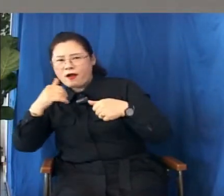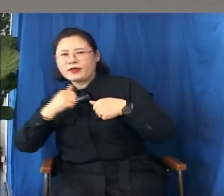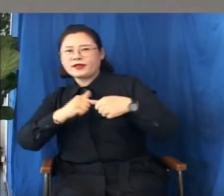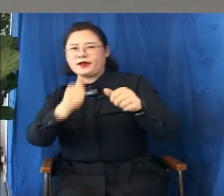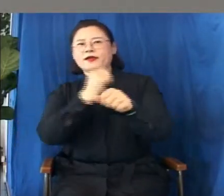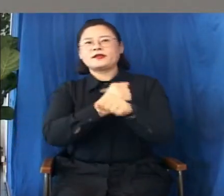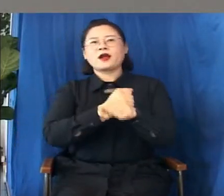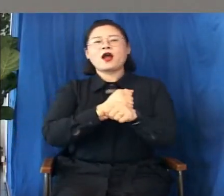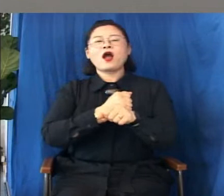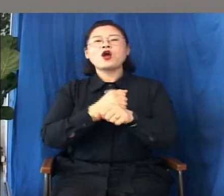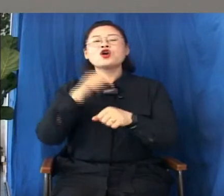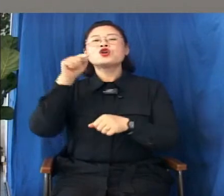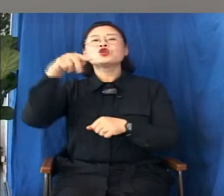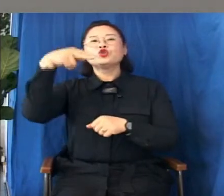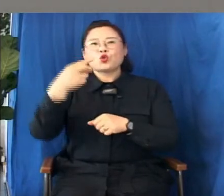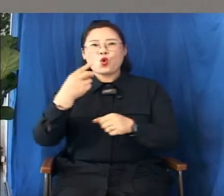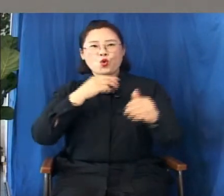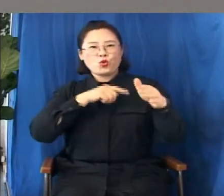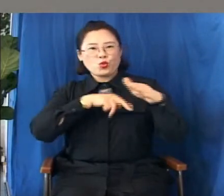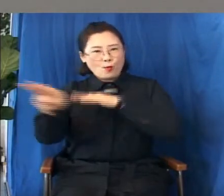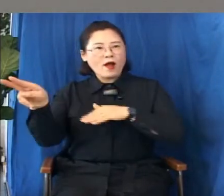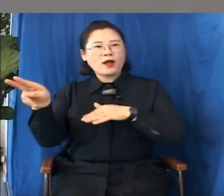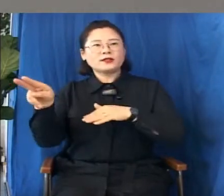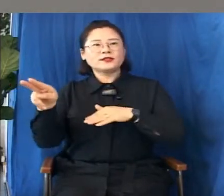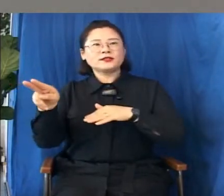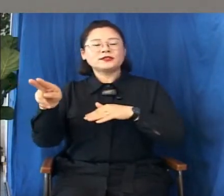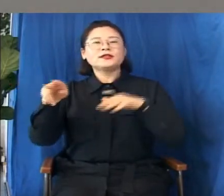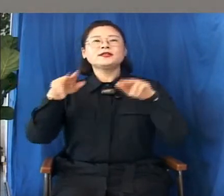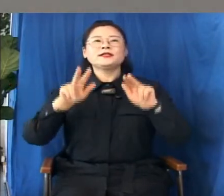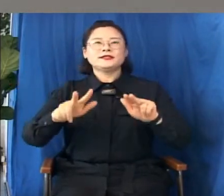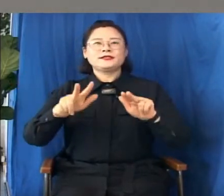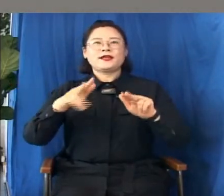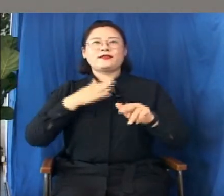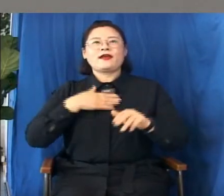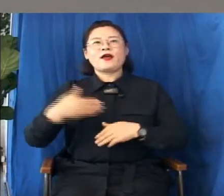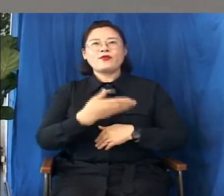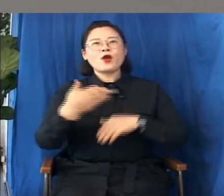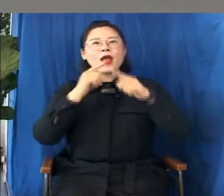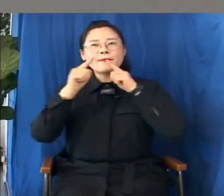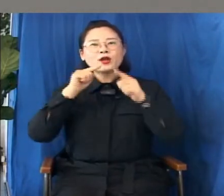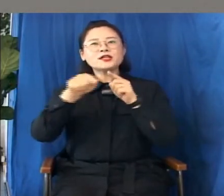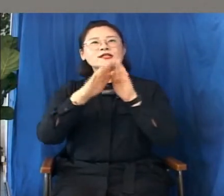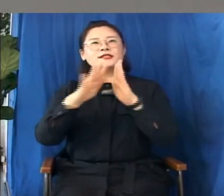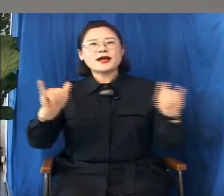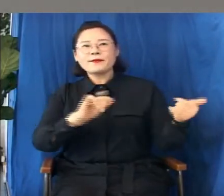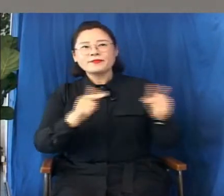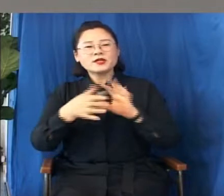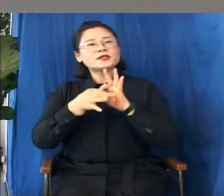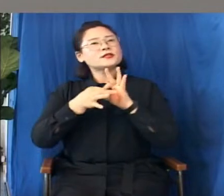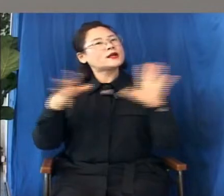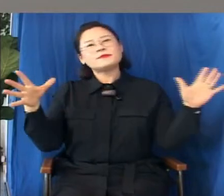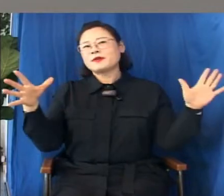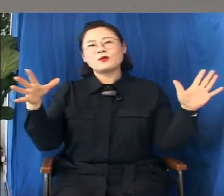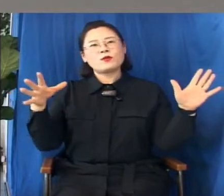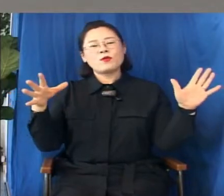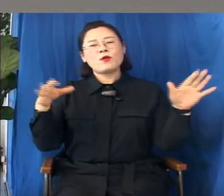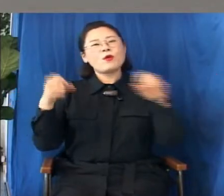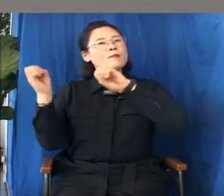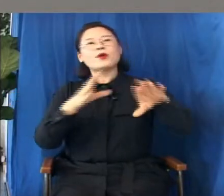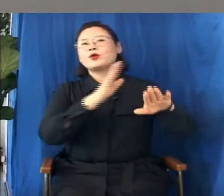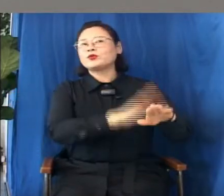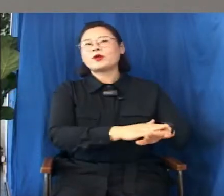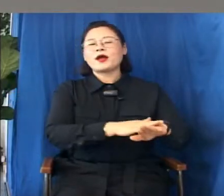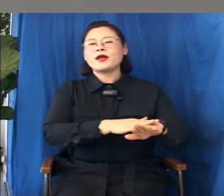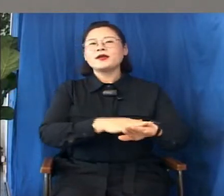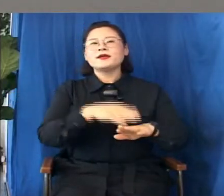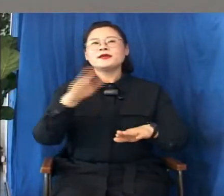모든 사람들이 흩어졌느니라. 이제 내가 너희에게 말하노니 이 사람들을 상관하지 말고 버려두라. 이